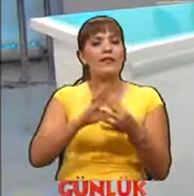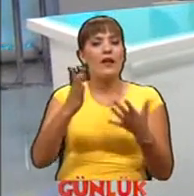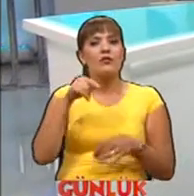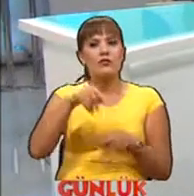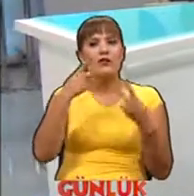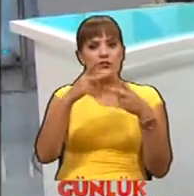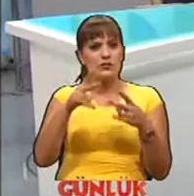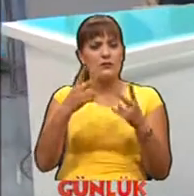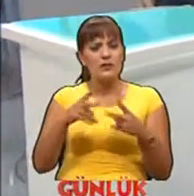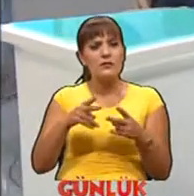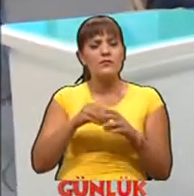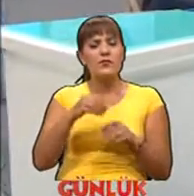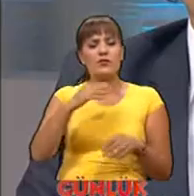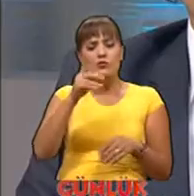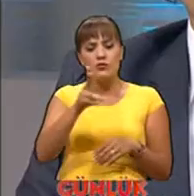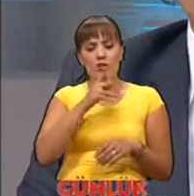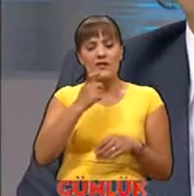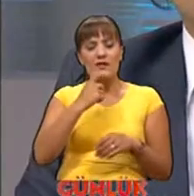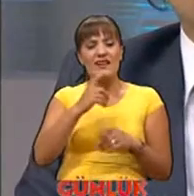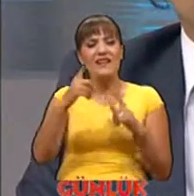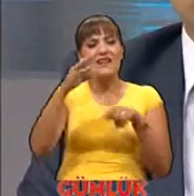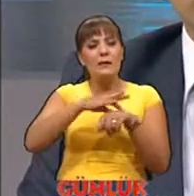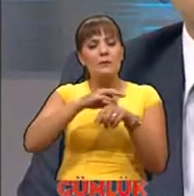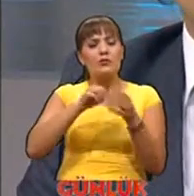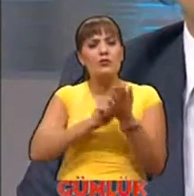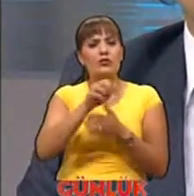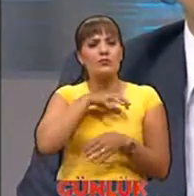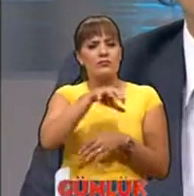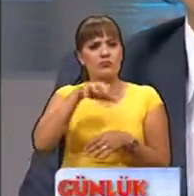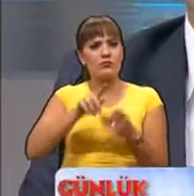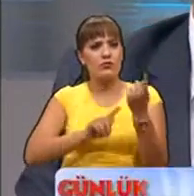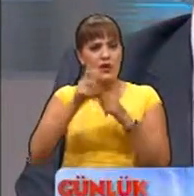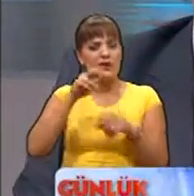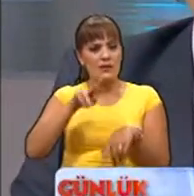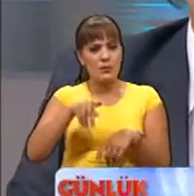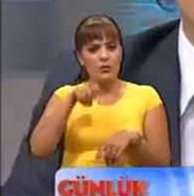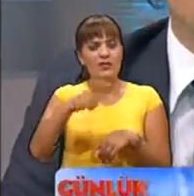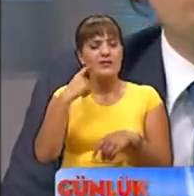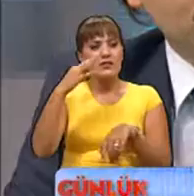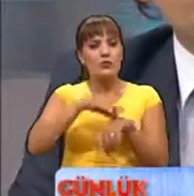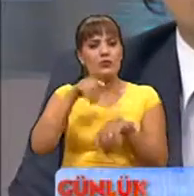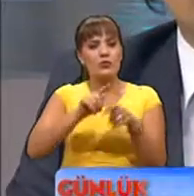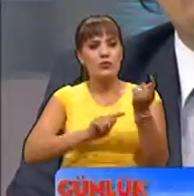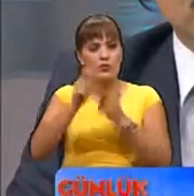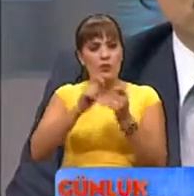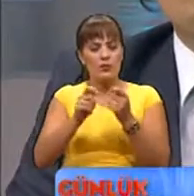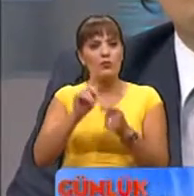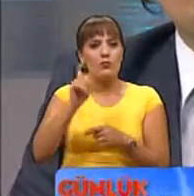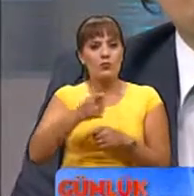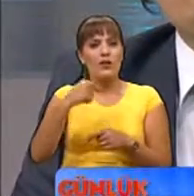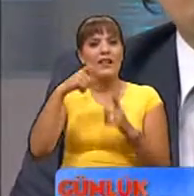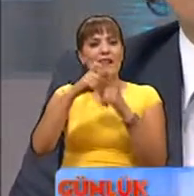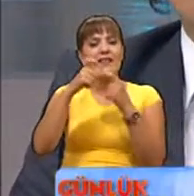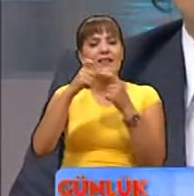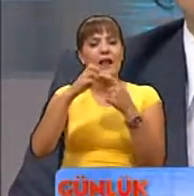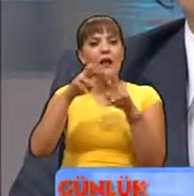aslında açıklayabiliriz. Son yıllarda bütün tıbbın diğer alanlarında uygulandığı gibi diş hekimliğinde de bu uygulama alanı buldu. Hı-hı. Botoks ve dermal